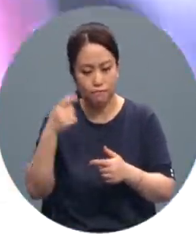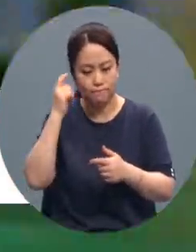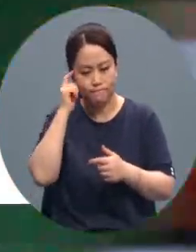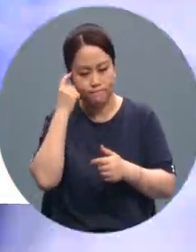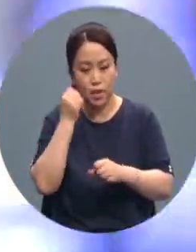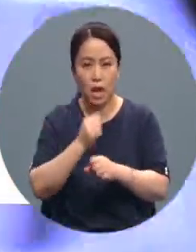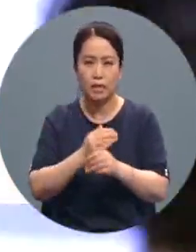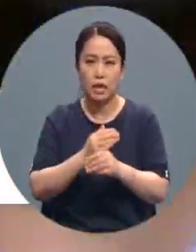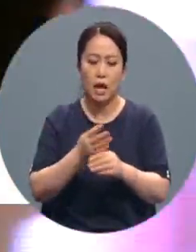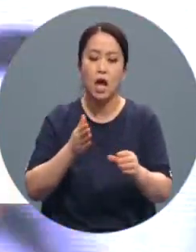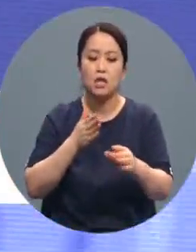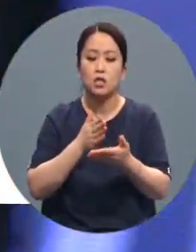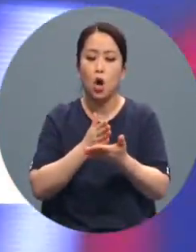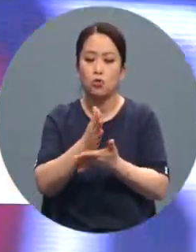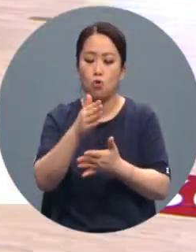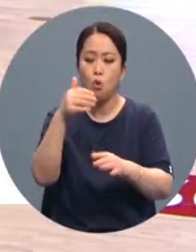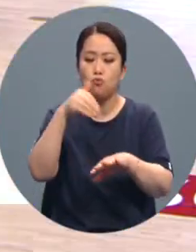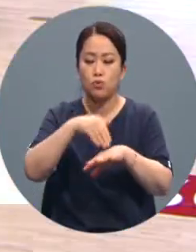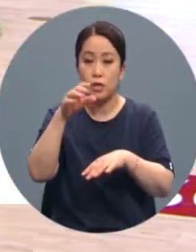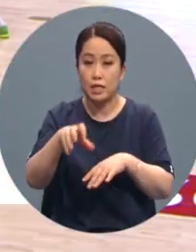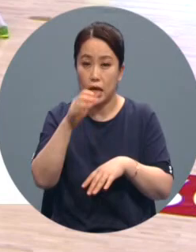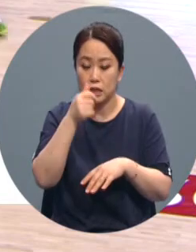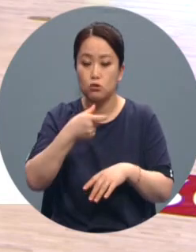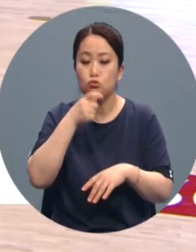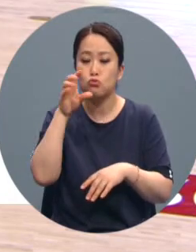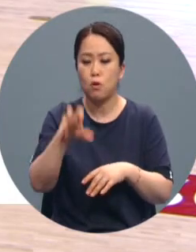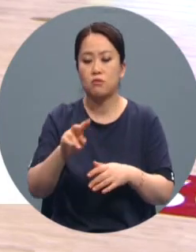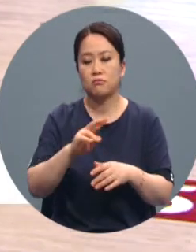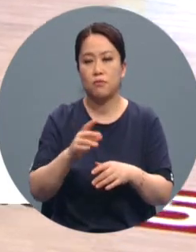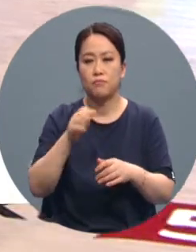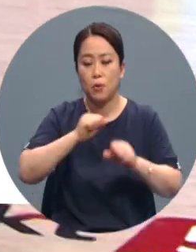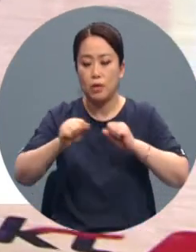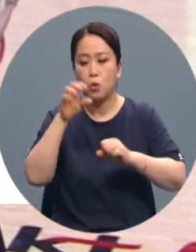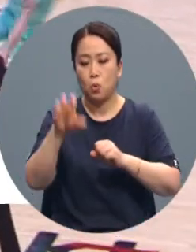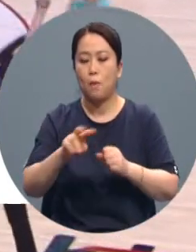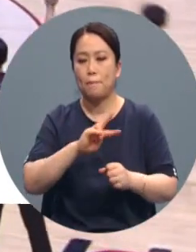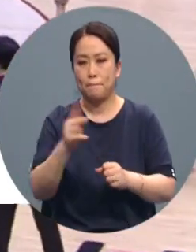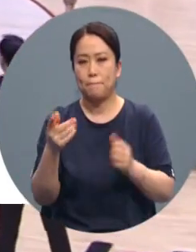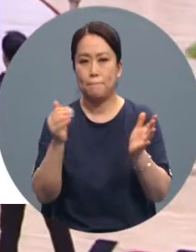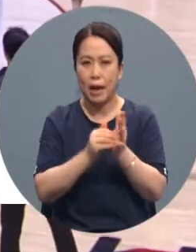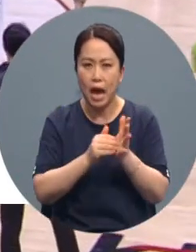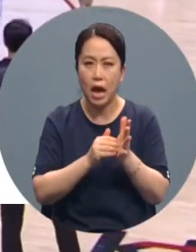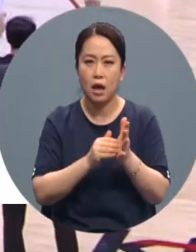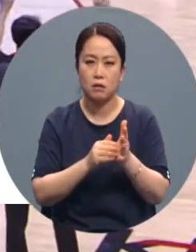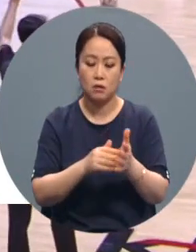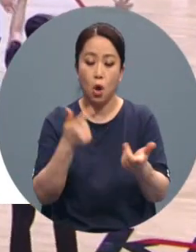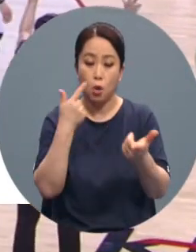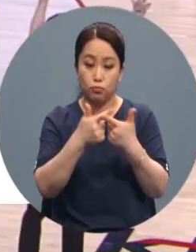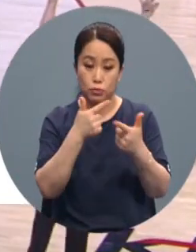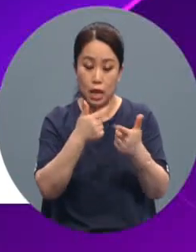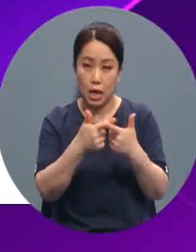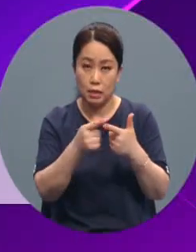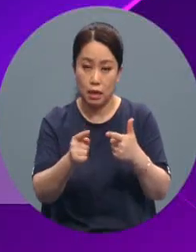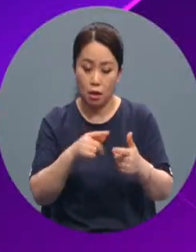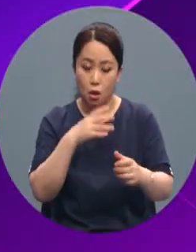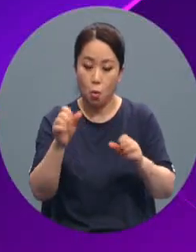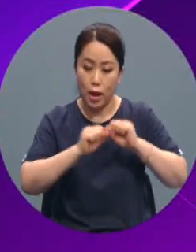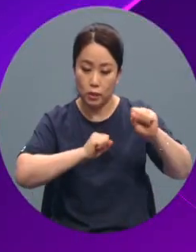있는 수원으로 이전을 결정했습니다. 팀의 전신인 KTF가 부산에 둥지를 튼 지 18년